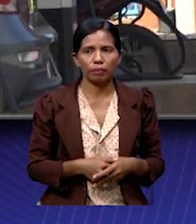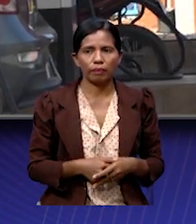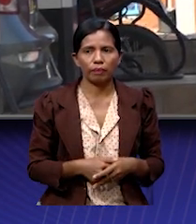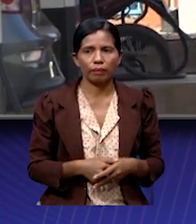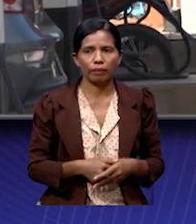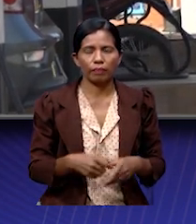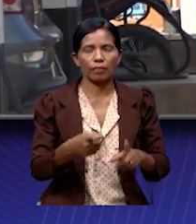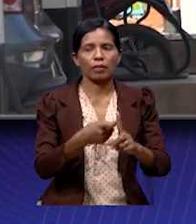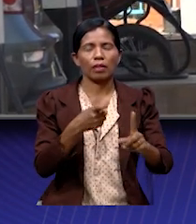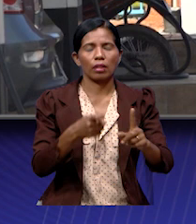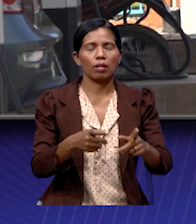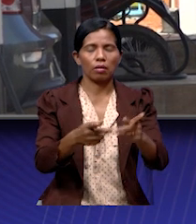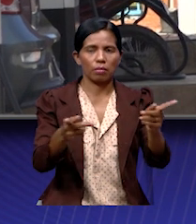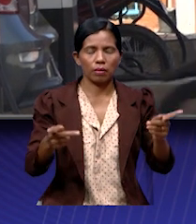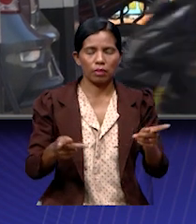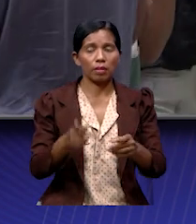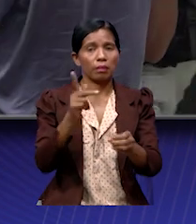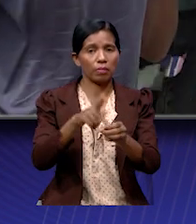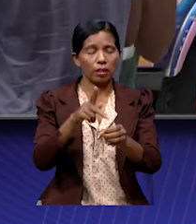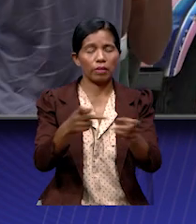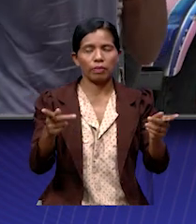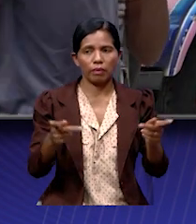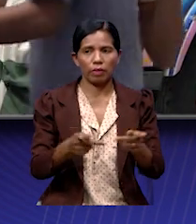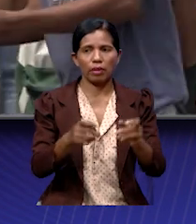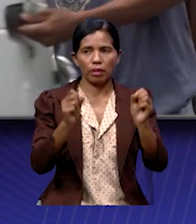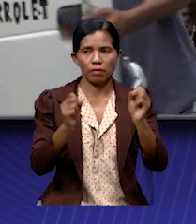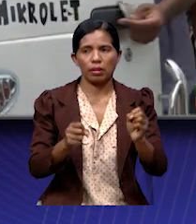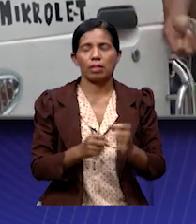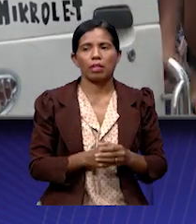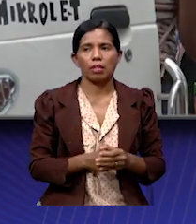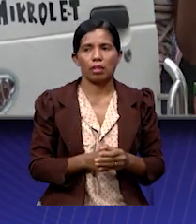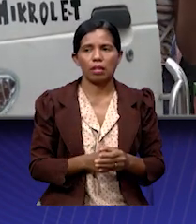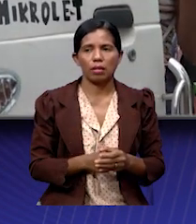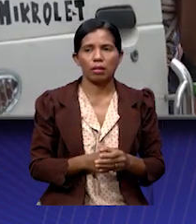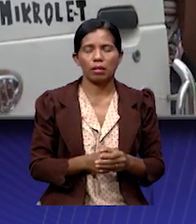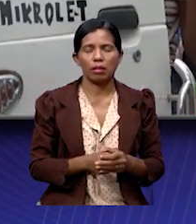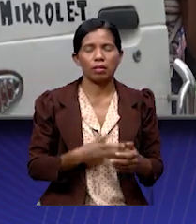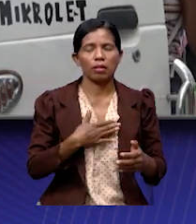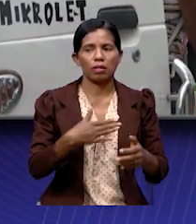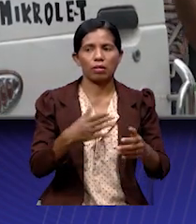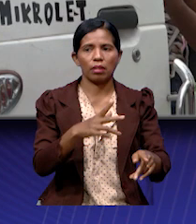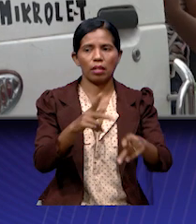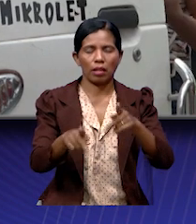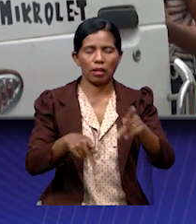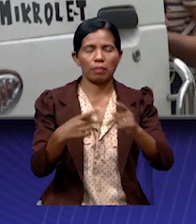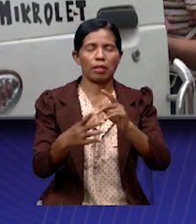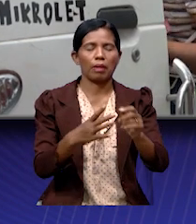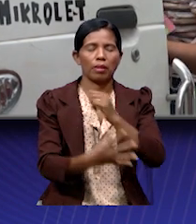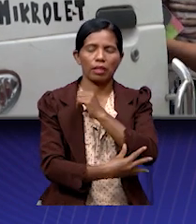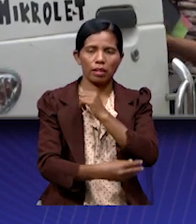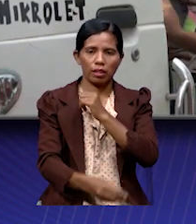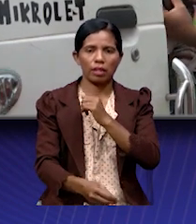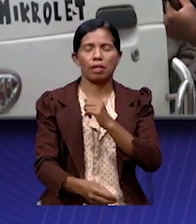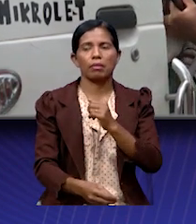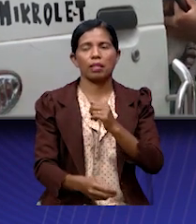Operador no posto abastecimento combustível de dari Istiona, satang consumidores povo kik babain,